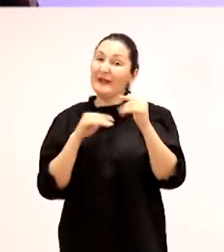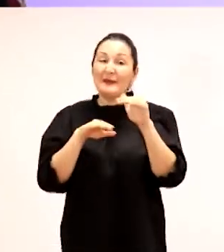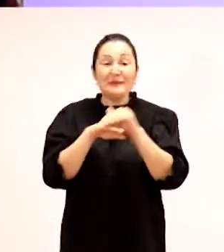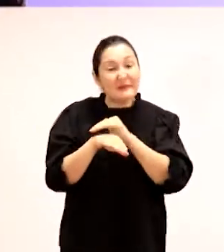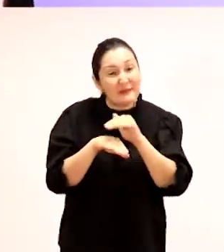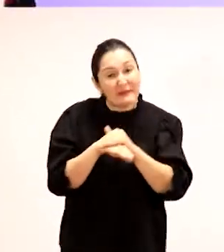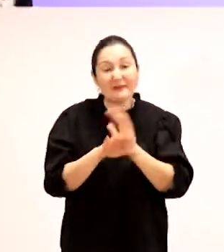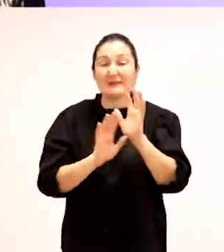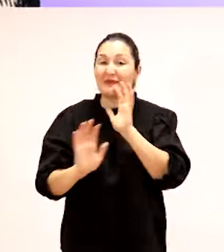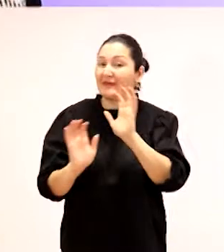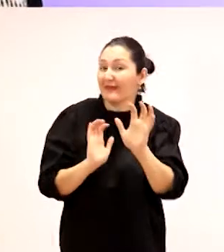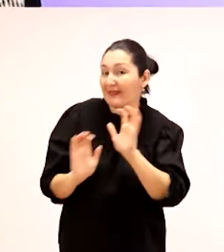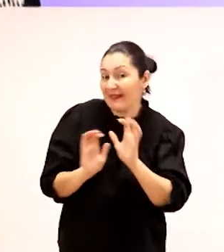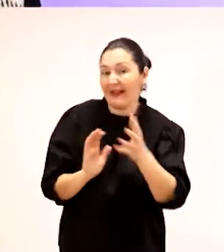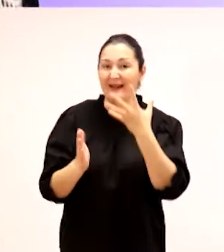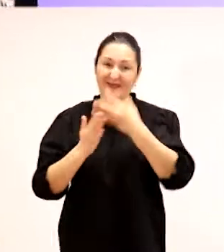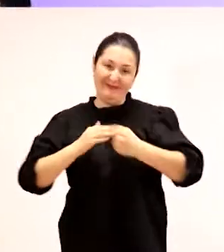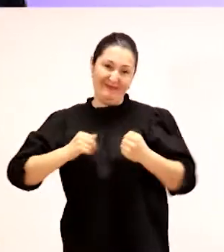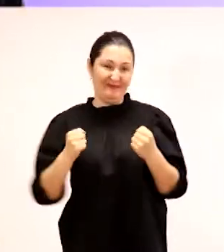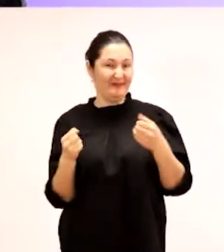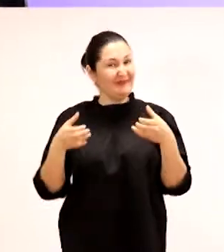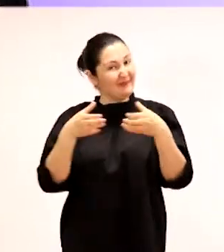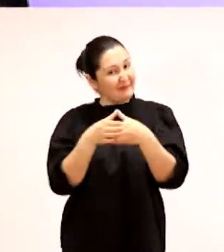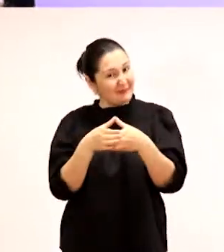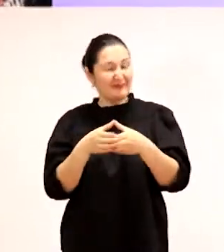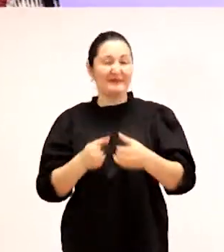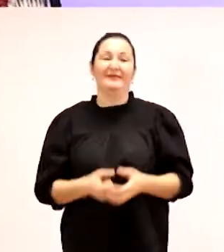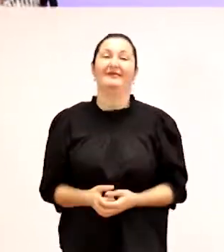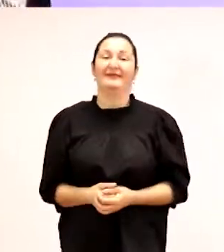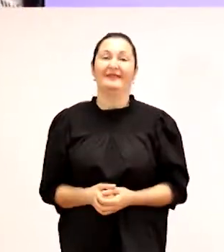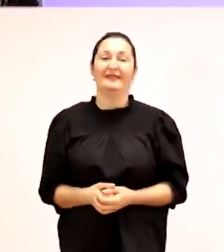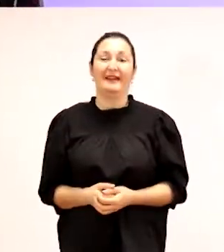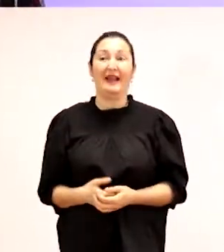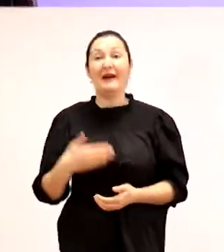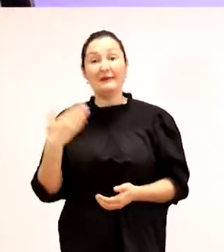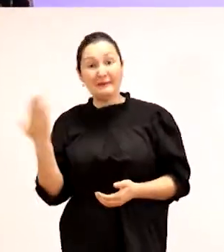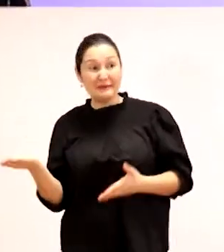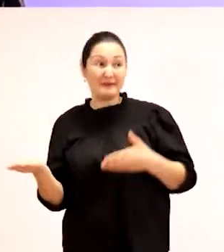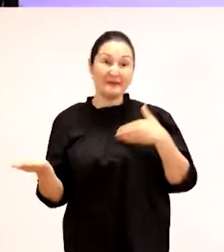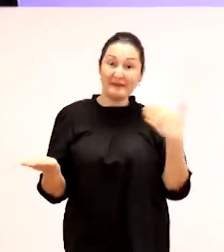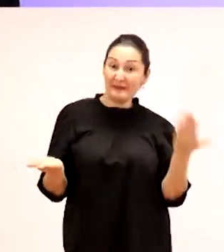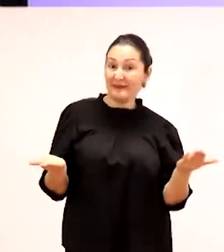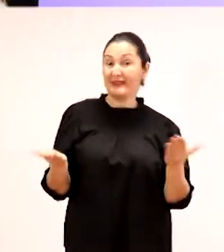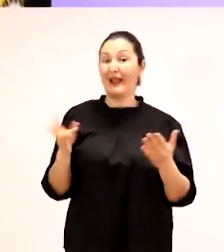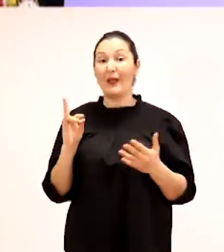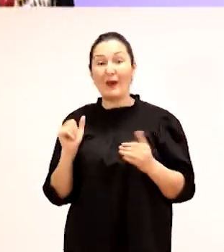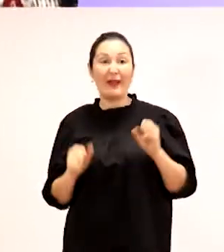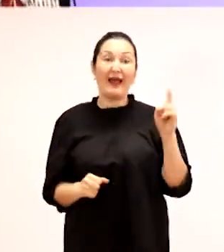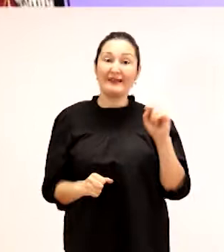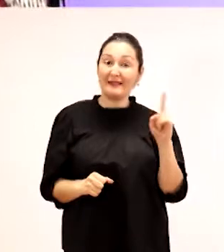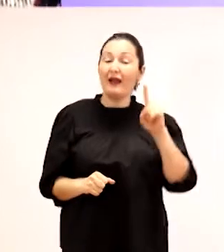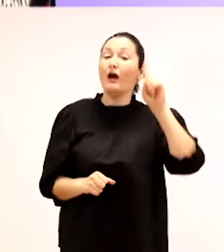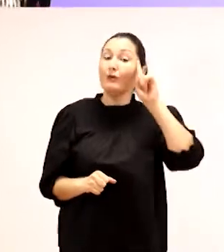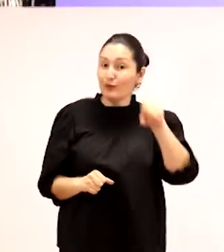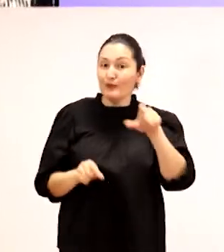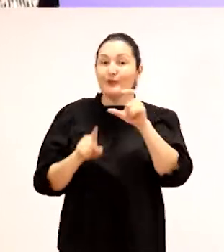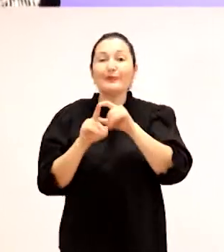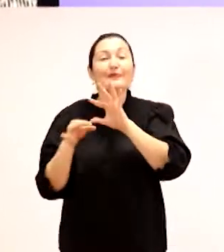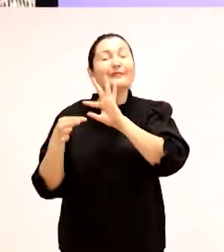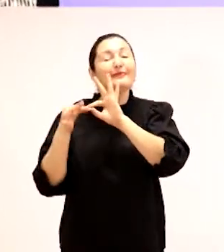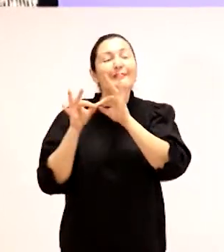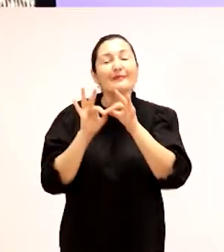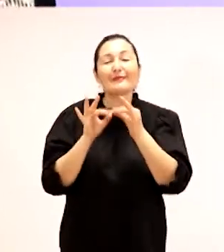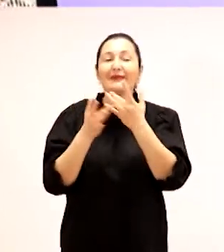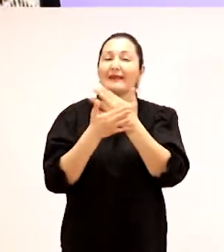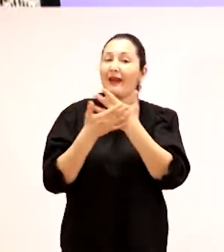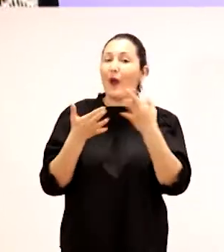и заботиться о своих друзьях. Лола, Азиз, а вы знаете какие-нибудь пословицы и поговорки